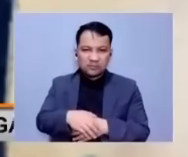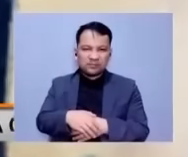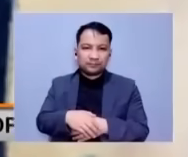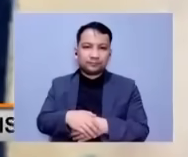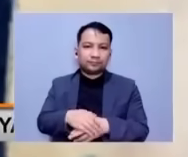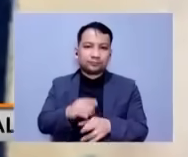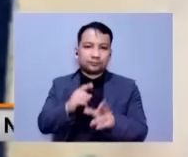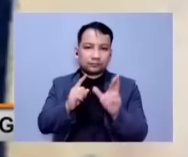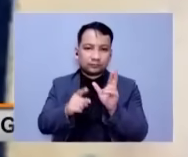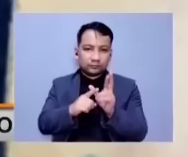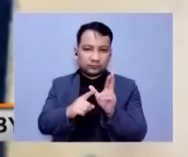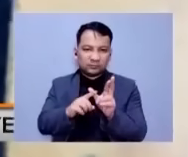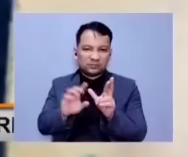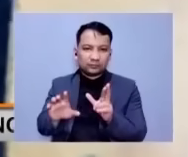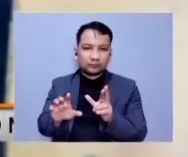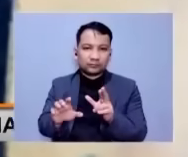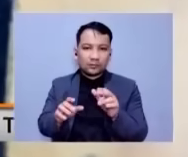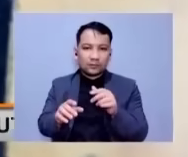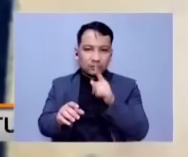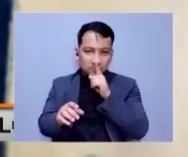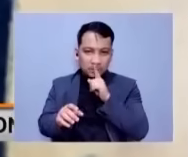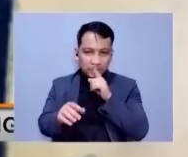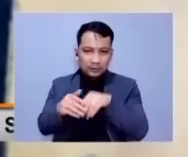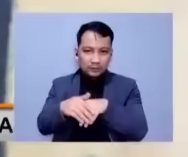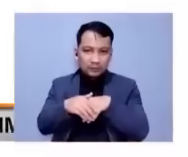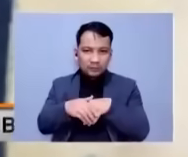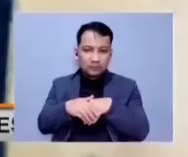Ayer Trump, no comments.